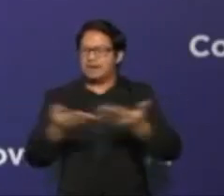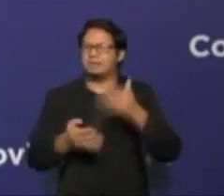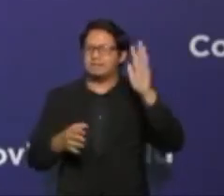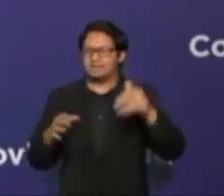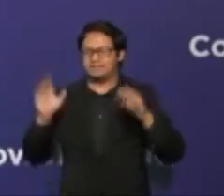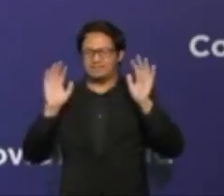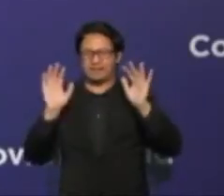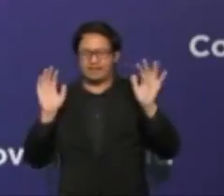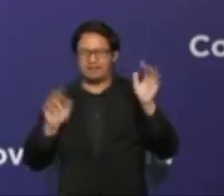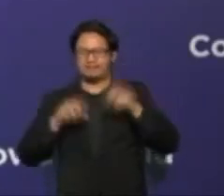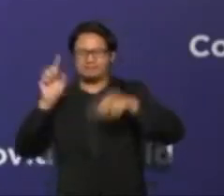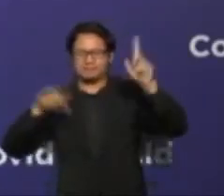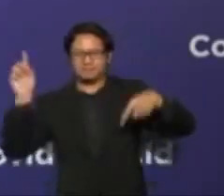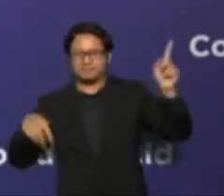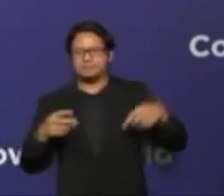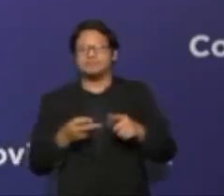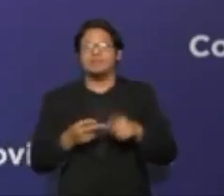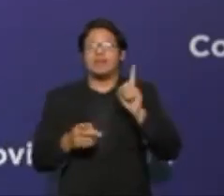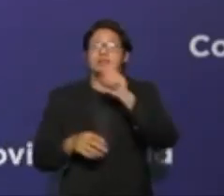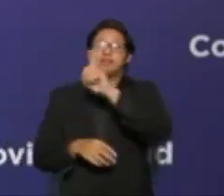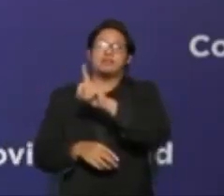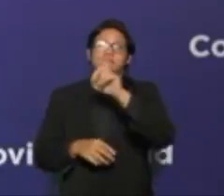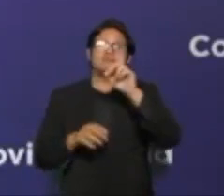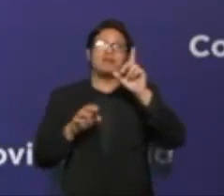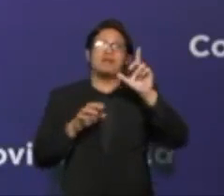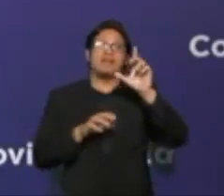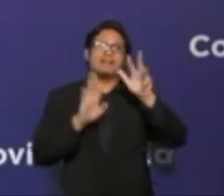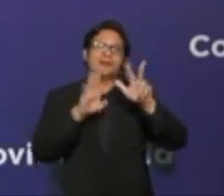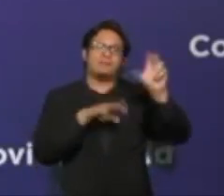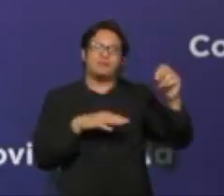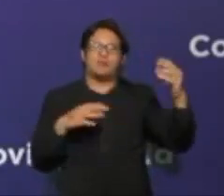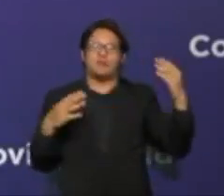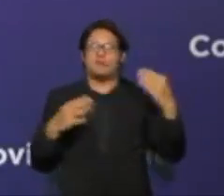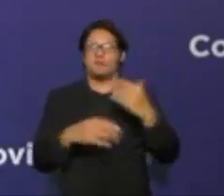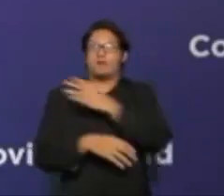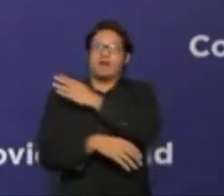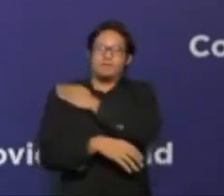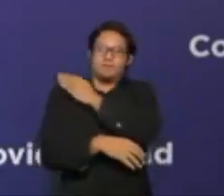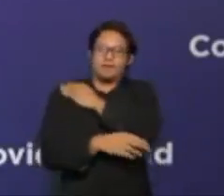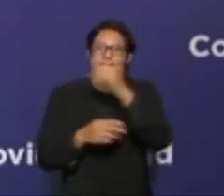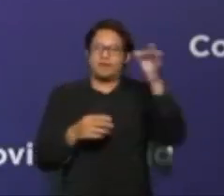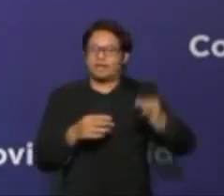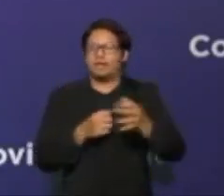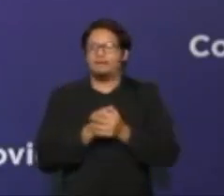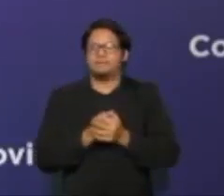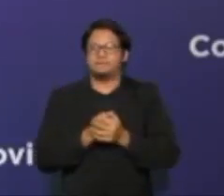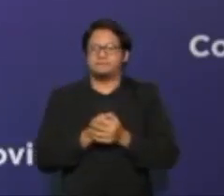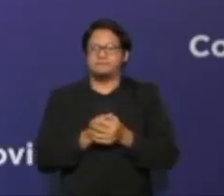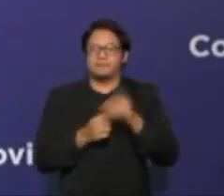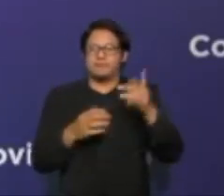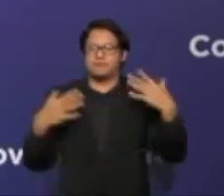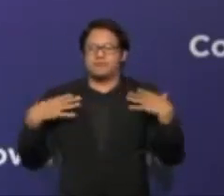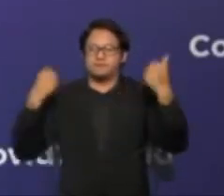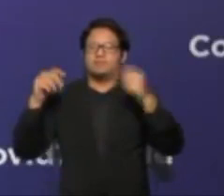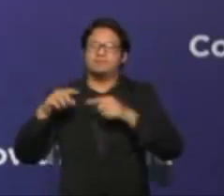sudah ada 412 kabupaten kota yang terdampak di 34 provinsi kasus sembuh